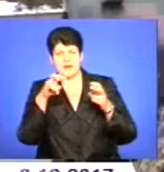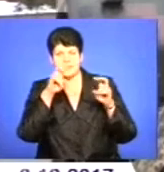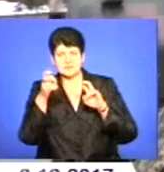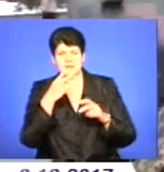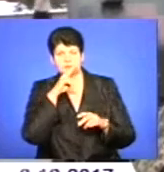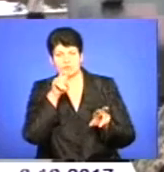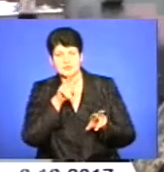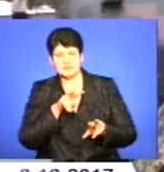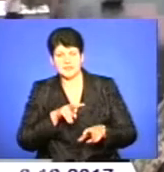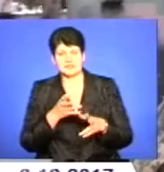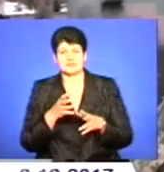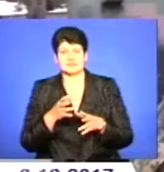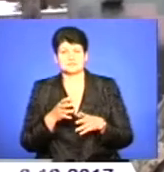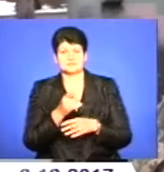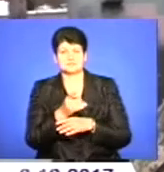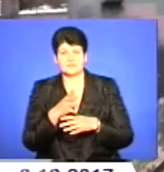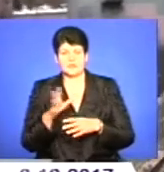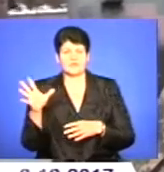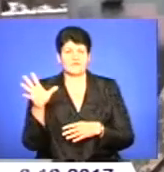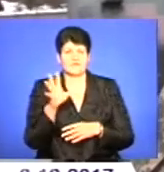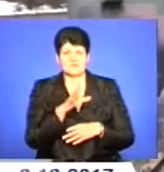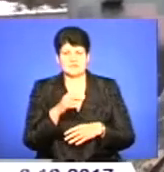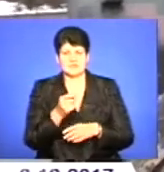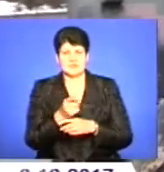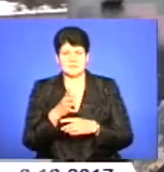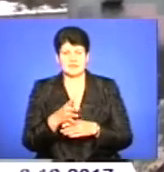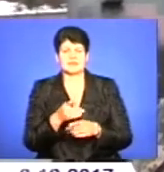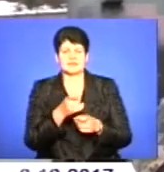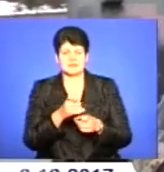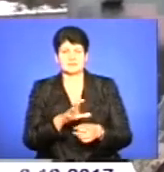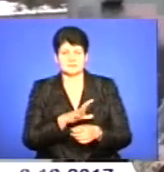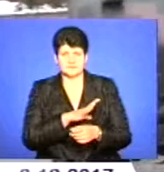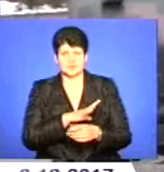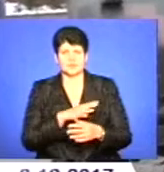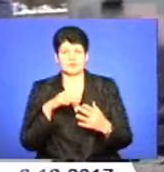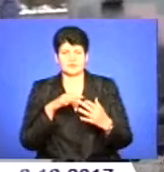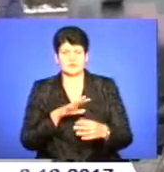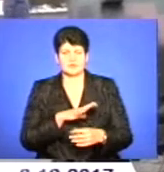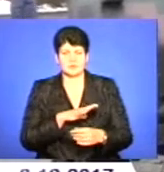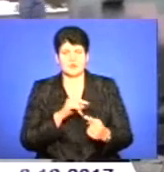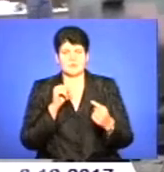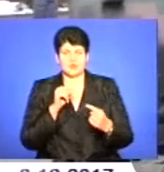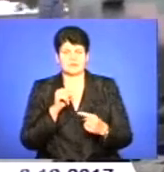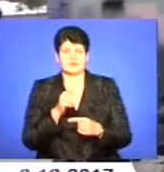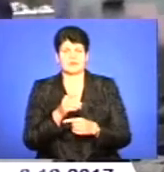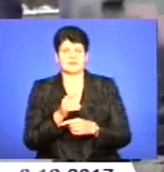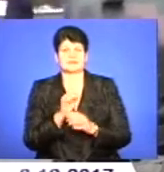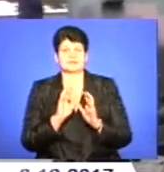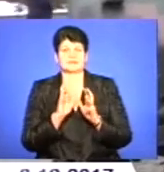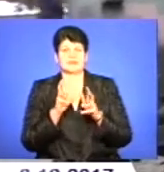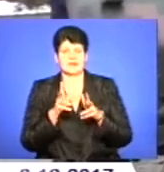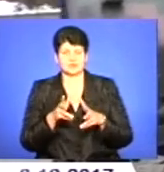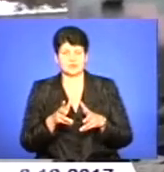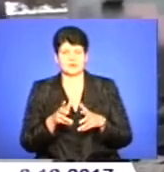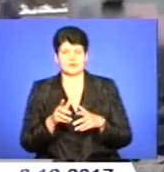по цих гарматах. Всі гармати стріляли, всі гармати воювали. Протитанкова гармата, дуже